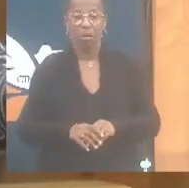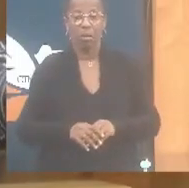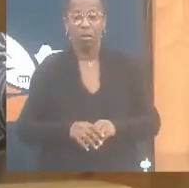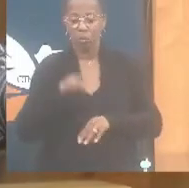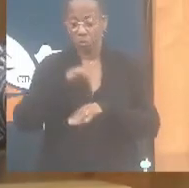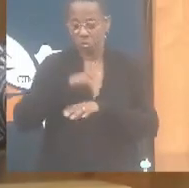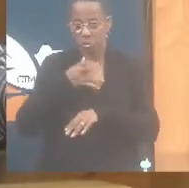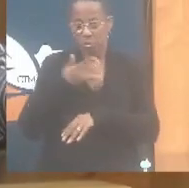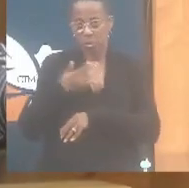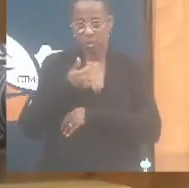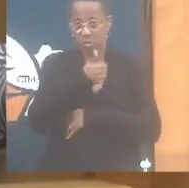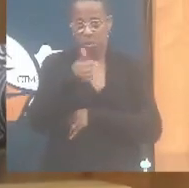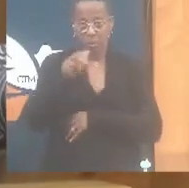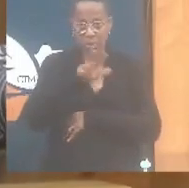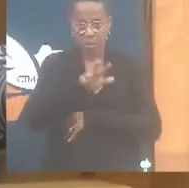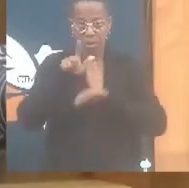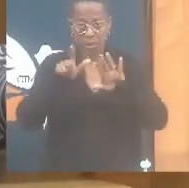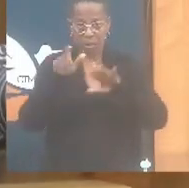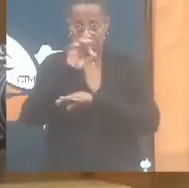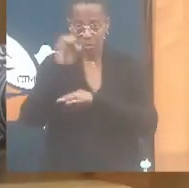mobilisé que 37% de cette somme.